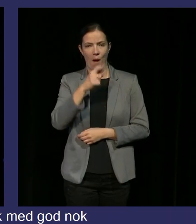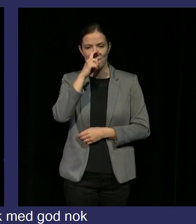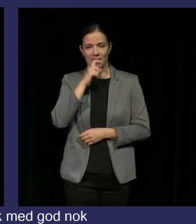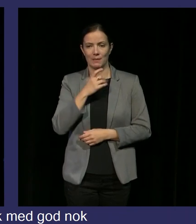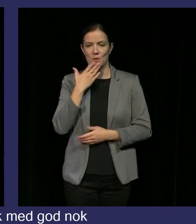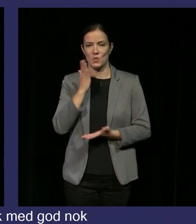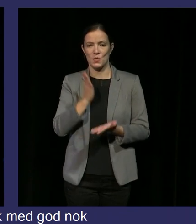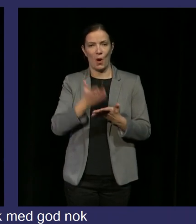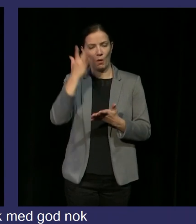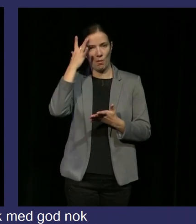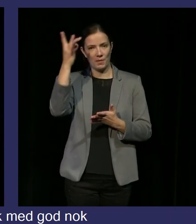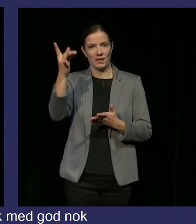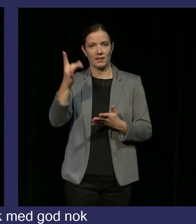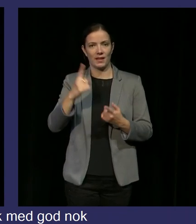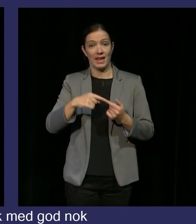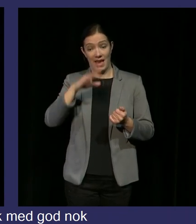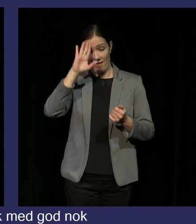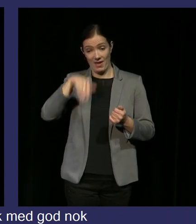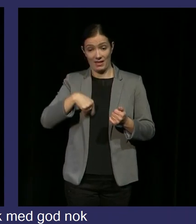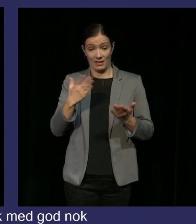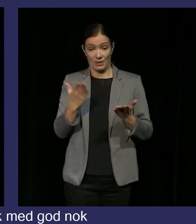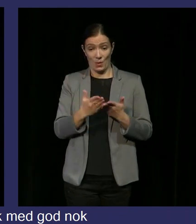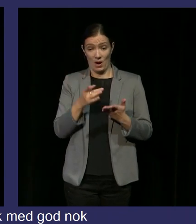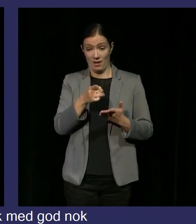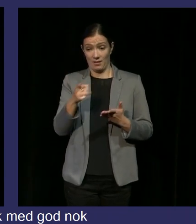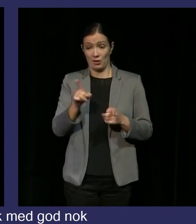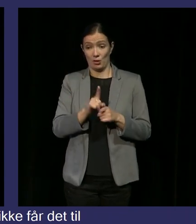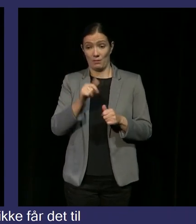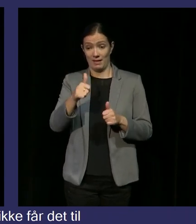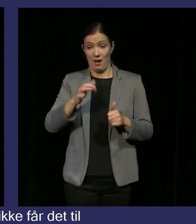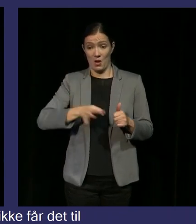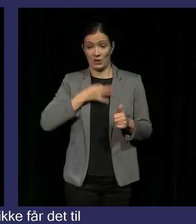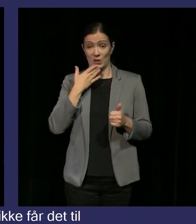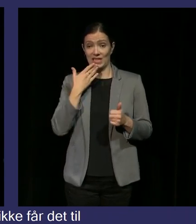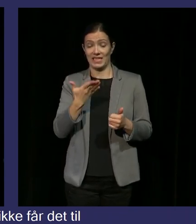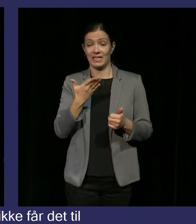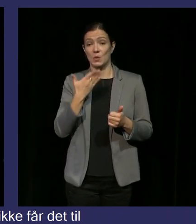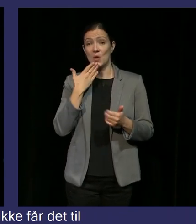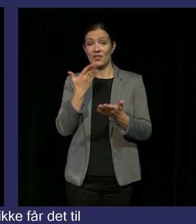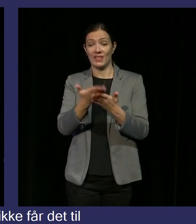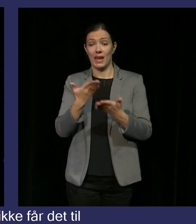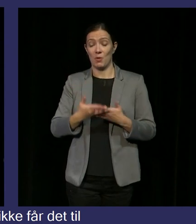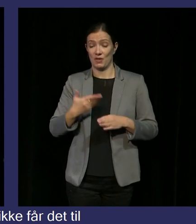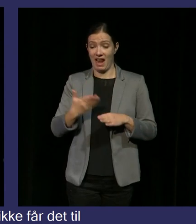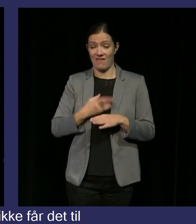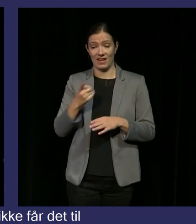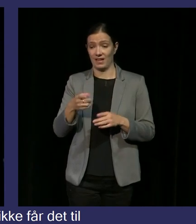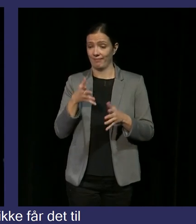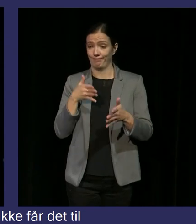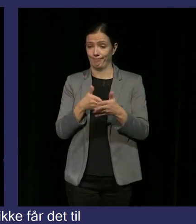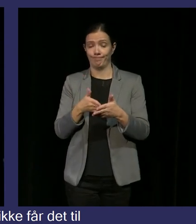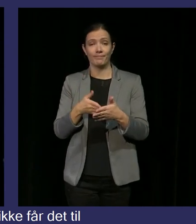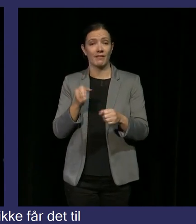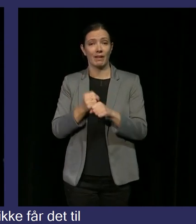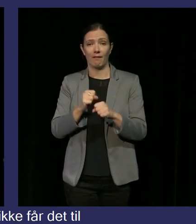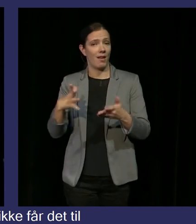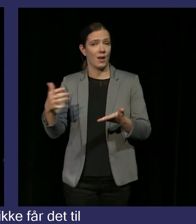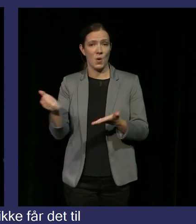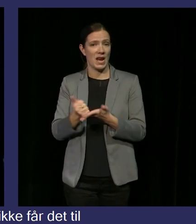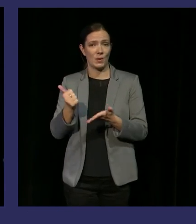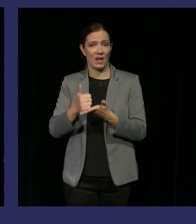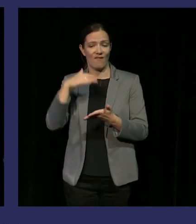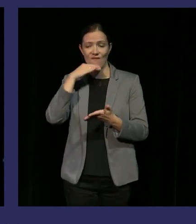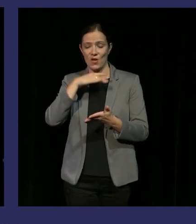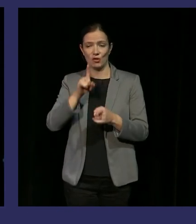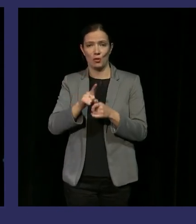god nok kompetanse. Jeg vet at også skoler som ønsker å gi et godt tilbud til elever med tegnspråk ikke får det til, for de greier ikke å rekruttere folk som